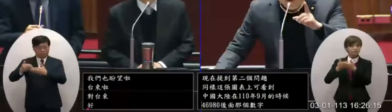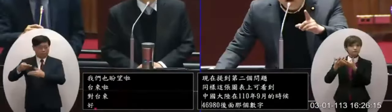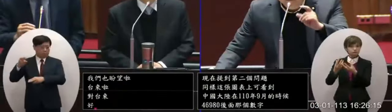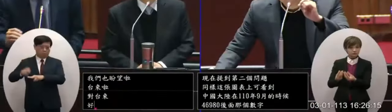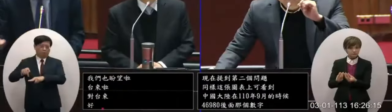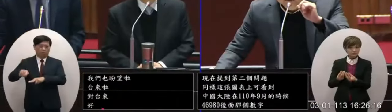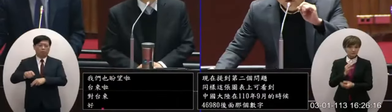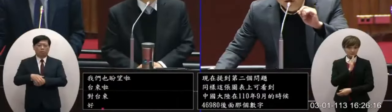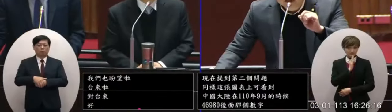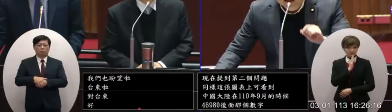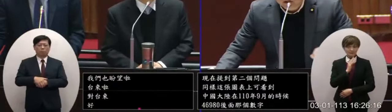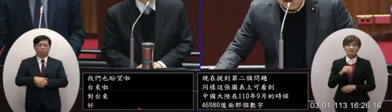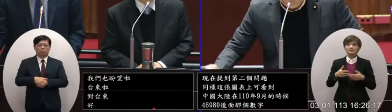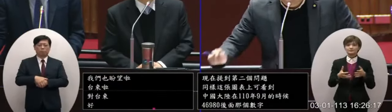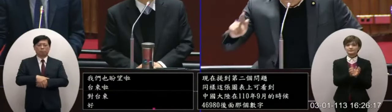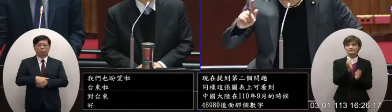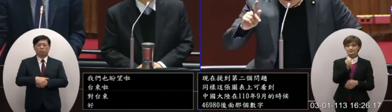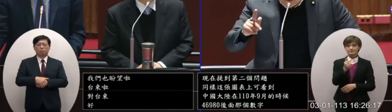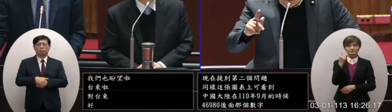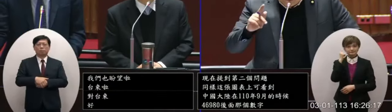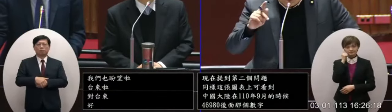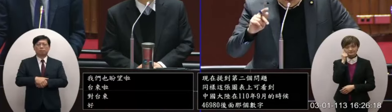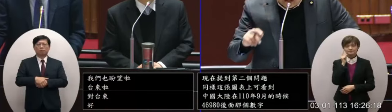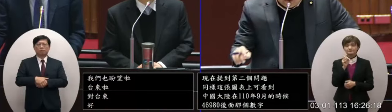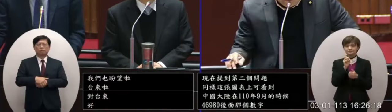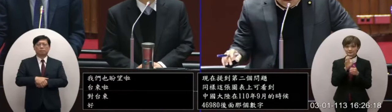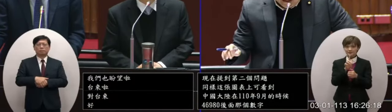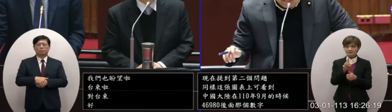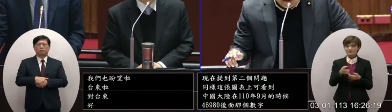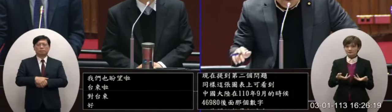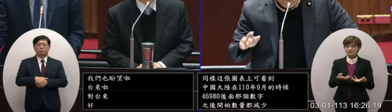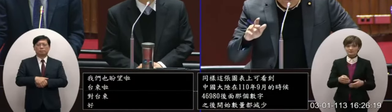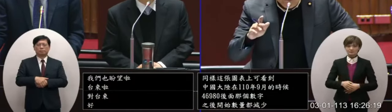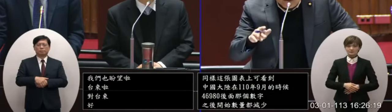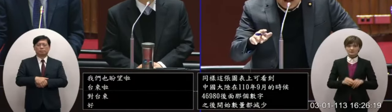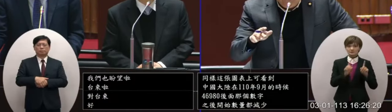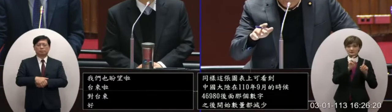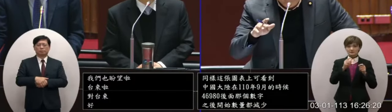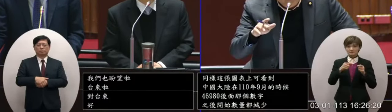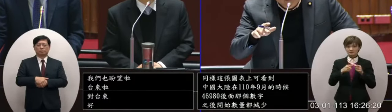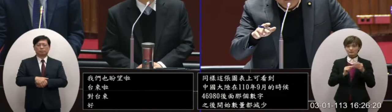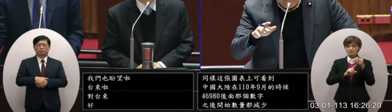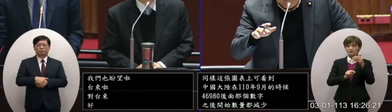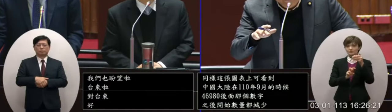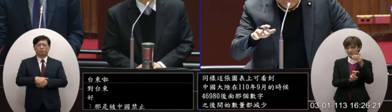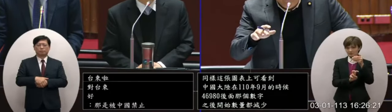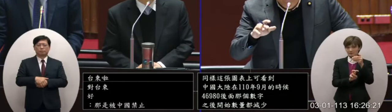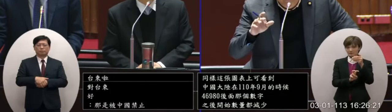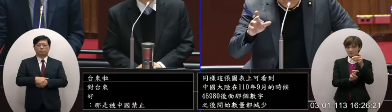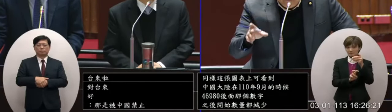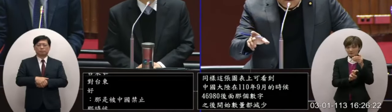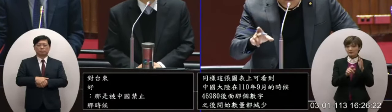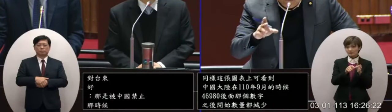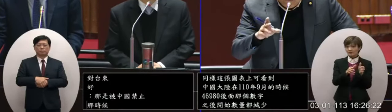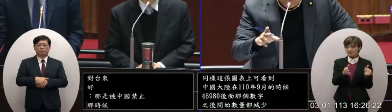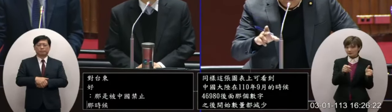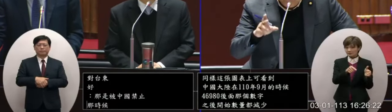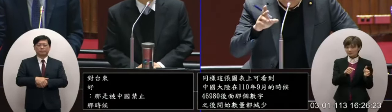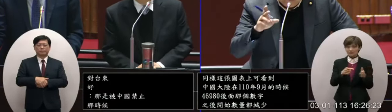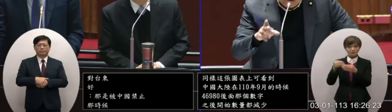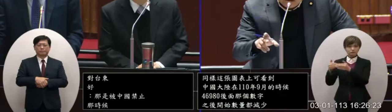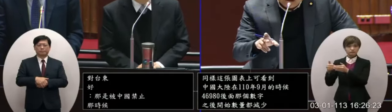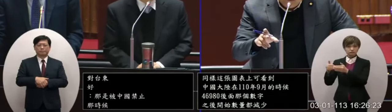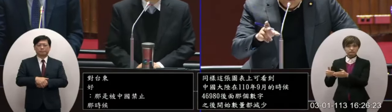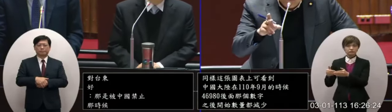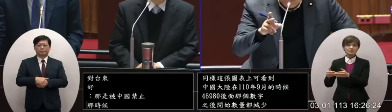止那时候。 对，部长，我就要讲这件事情。这件事情就是在我们的110年9月20号，应该是9月20号那时候，因为中国用因